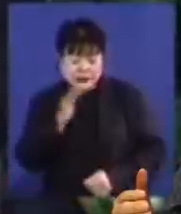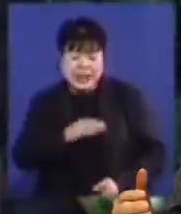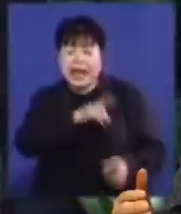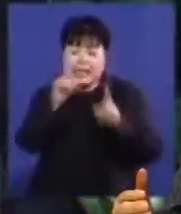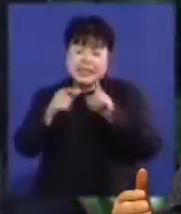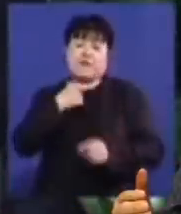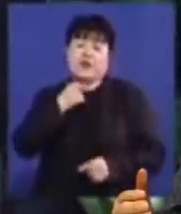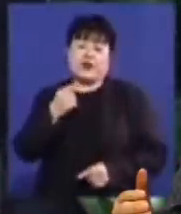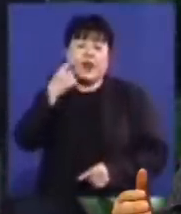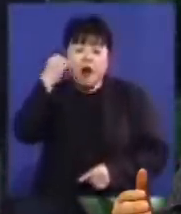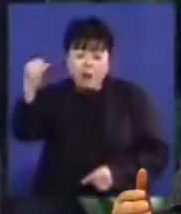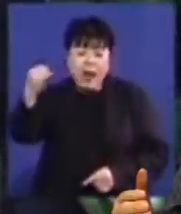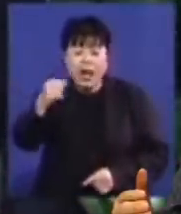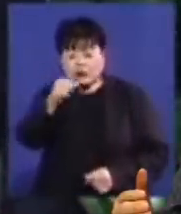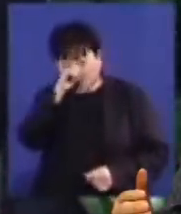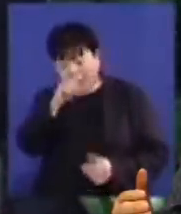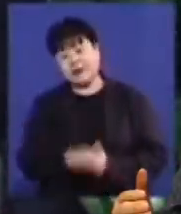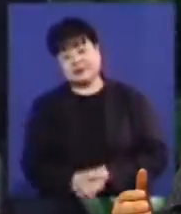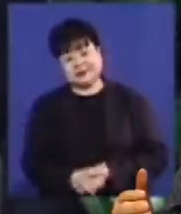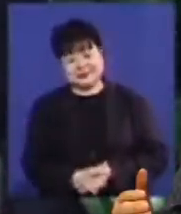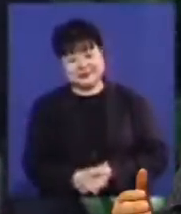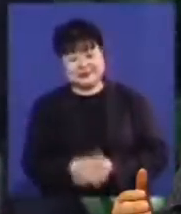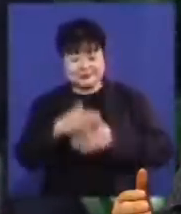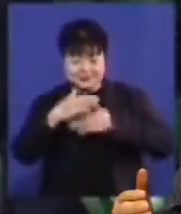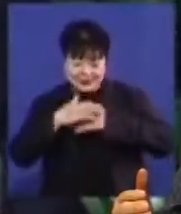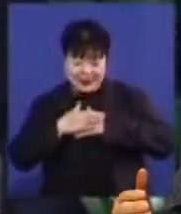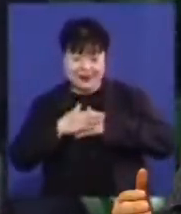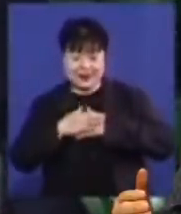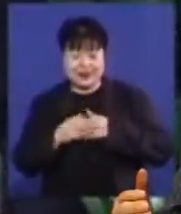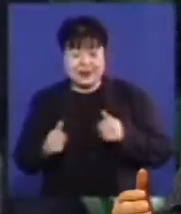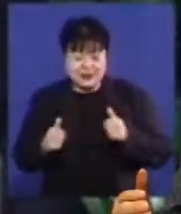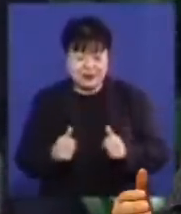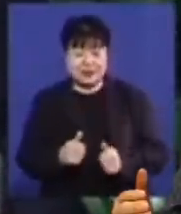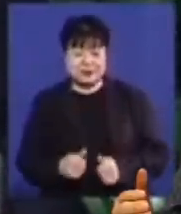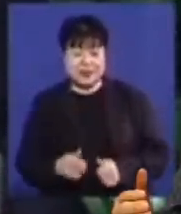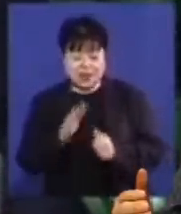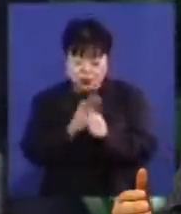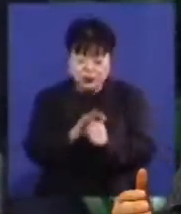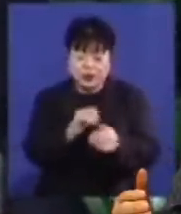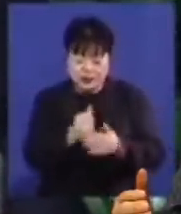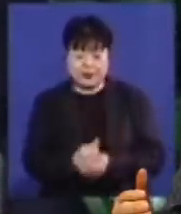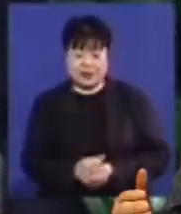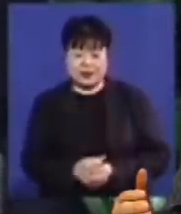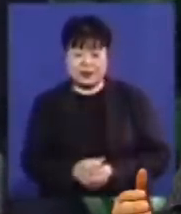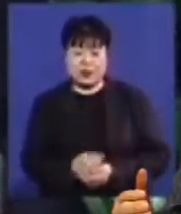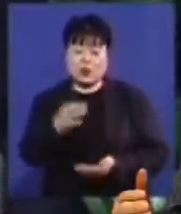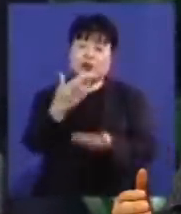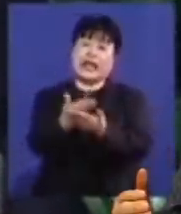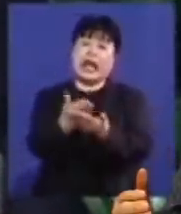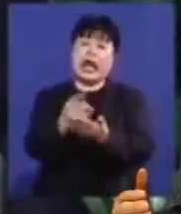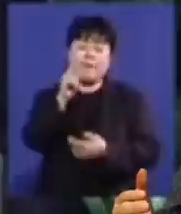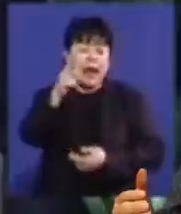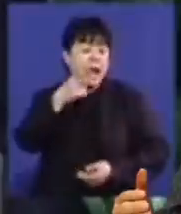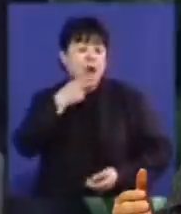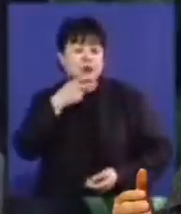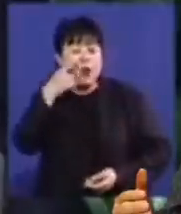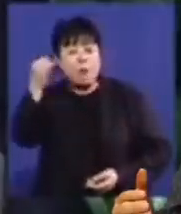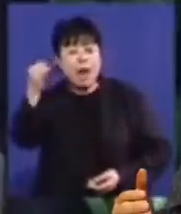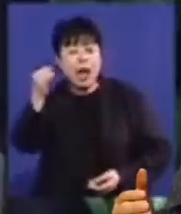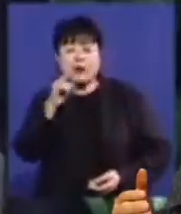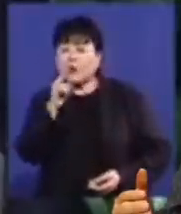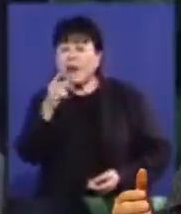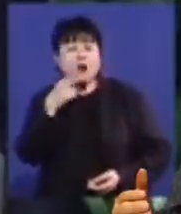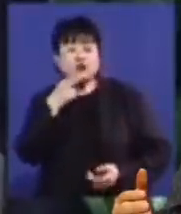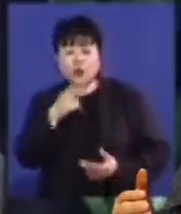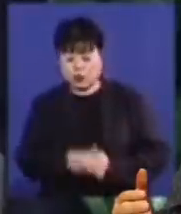그로서 오케이입니다. 내가 열심히 너를 돌봤으니 잘 사니 대가 내놓아라 하는 어머니가 안